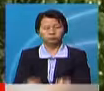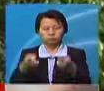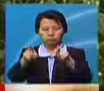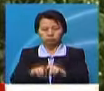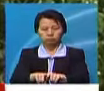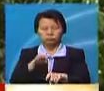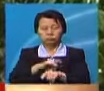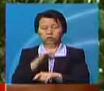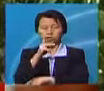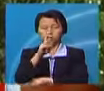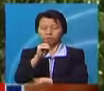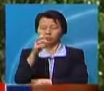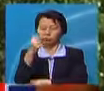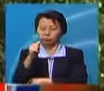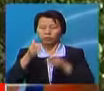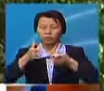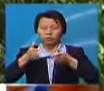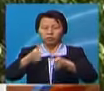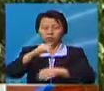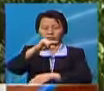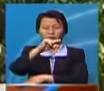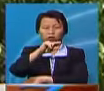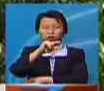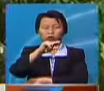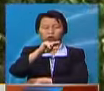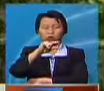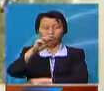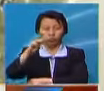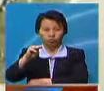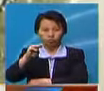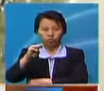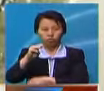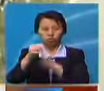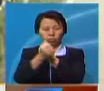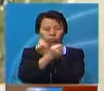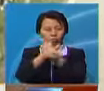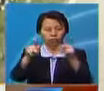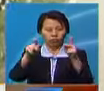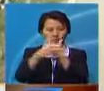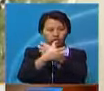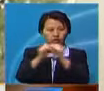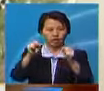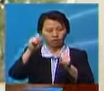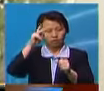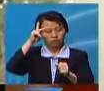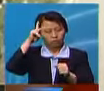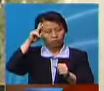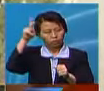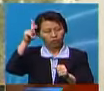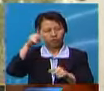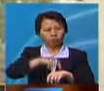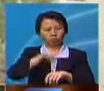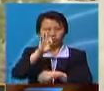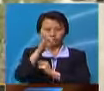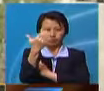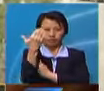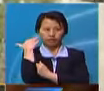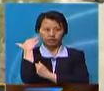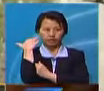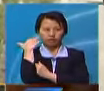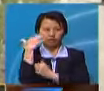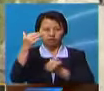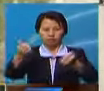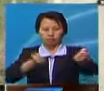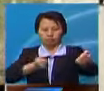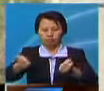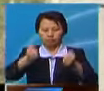Kejadian berlaku di kilometer 10 Jalan Gua Musang, Kuala Lipis dekat Taman Rosa, Gua Musang, Kelantan, kira-kira 9 pagi tadi.